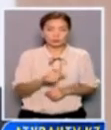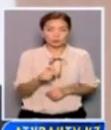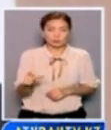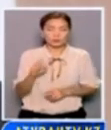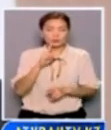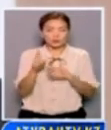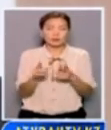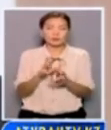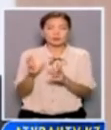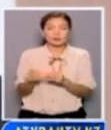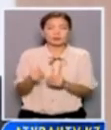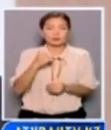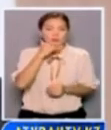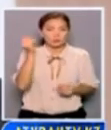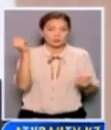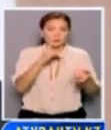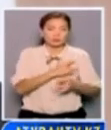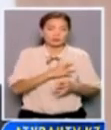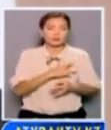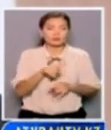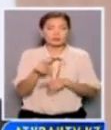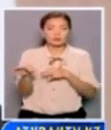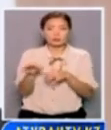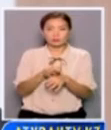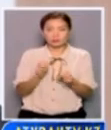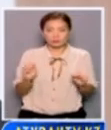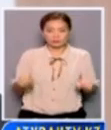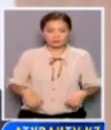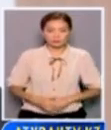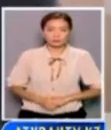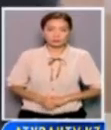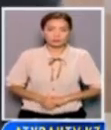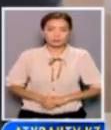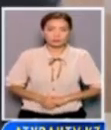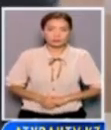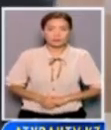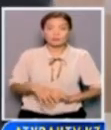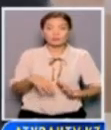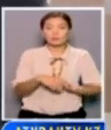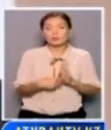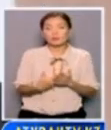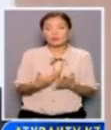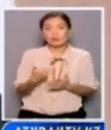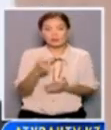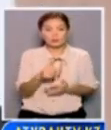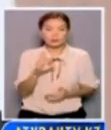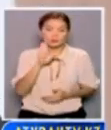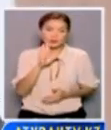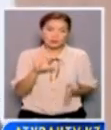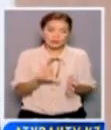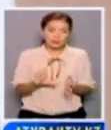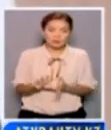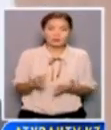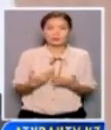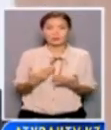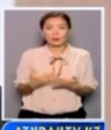және қонақтарының келіп түсетін әртүрлі сұрақтарға жауап беретін болады. Олардың ішінде газ, су, электрмен